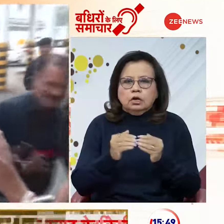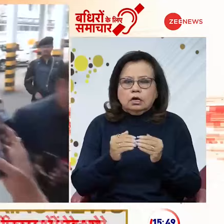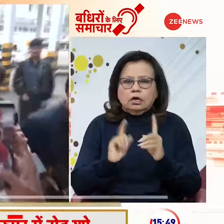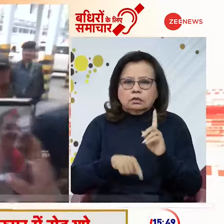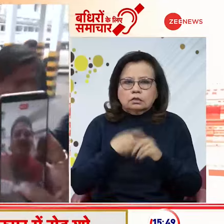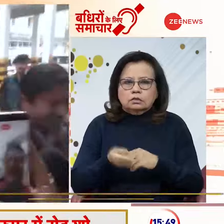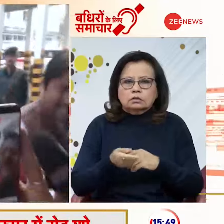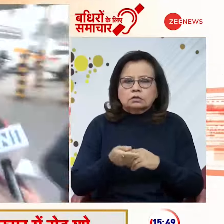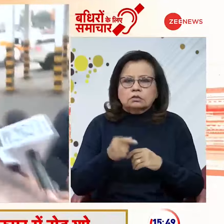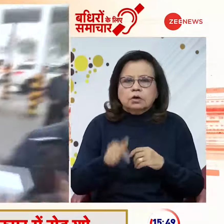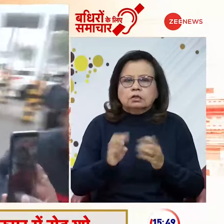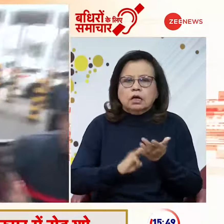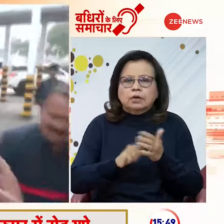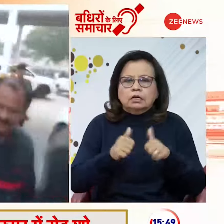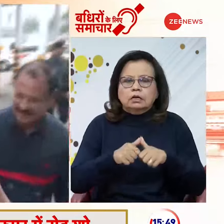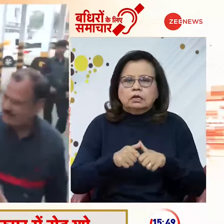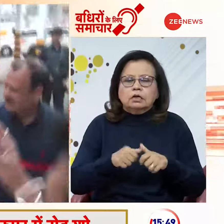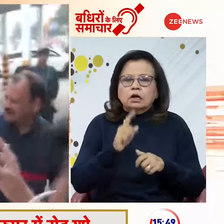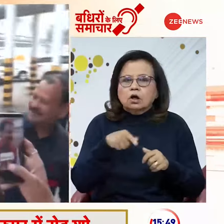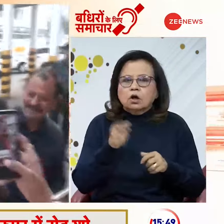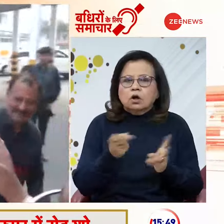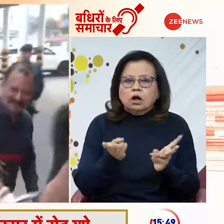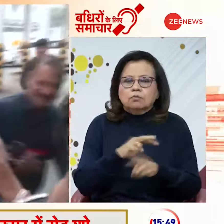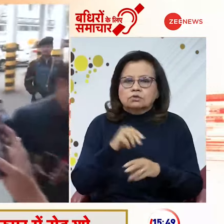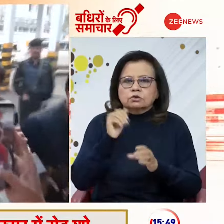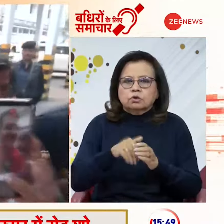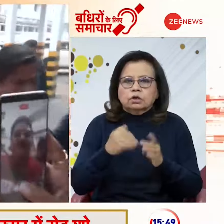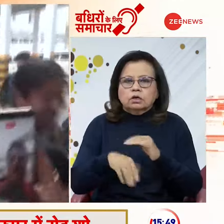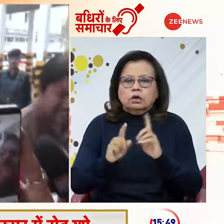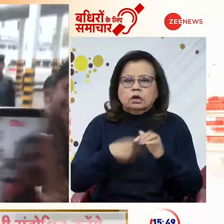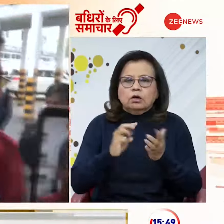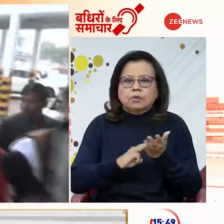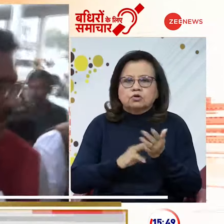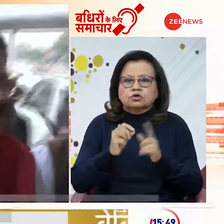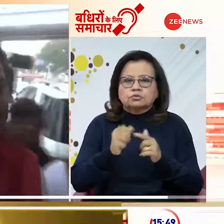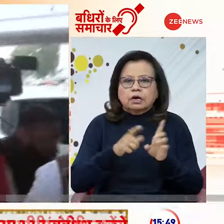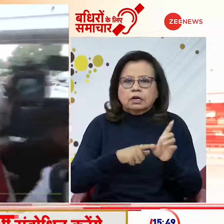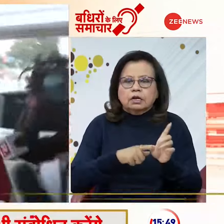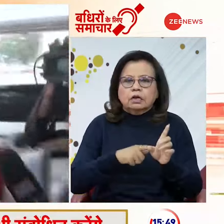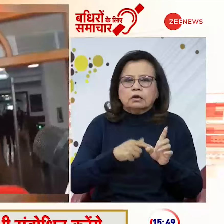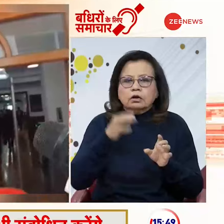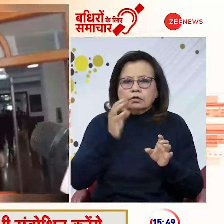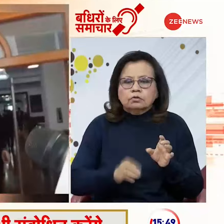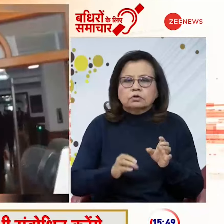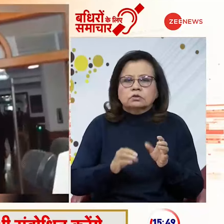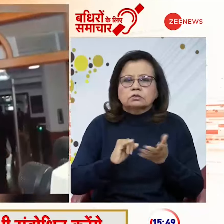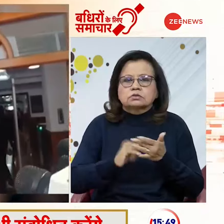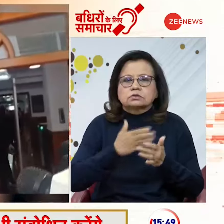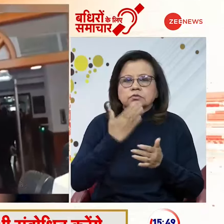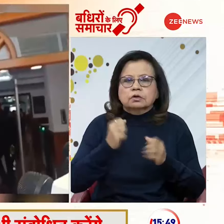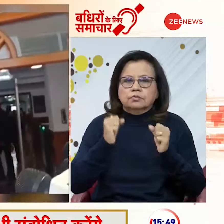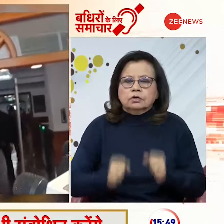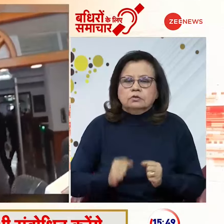मुलकात की थी जिसके बाद विधायकों ने क्रॉस वोटिंग की वहीं मनोज पांडे ने मुख्य सचेतक